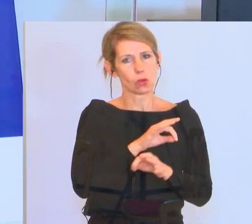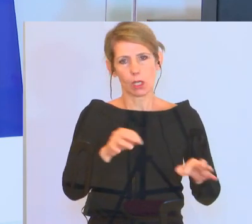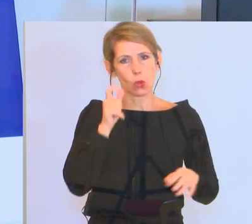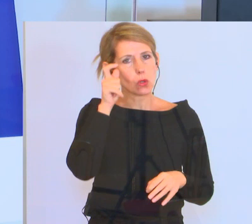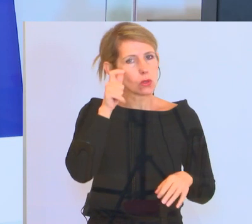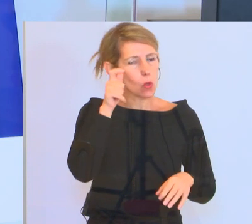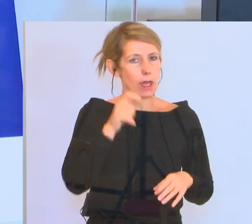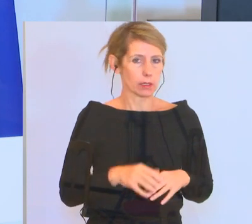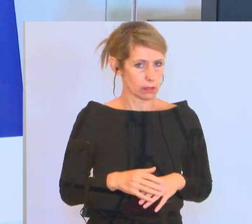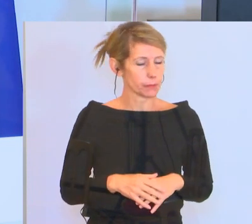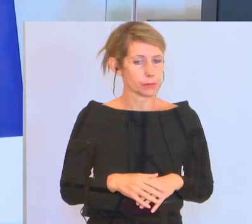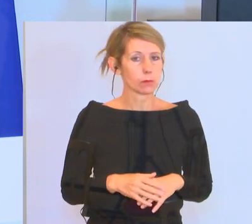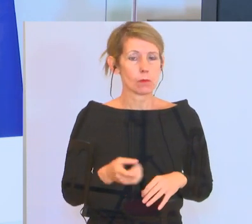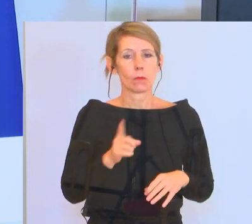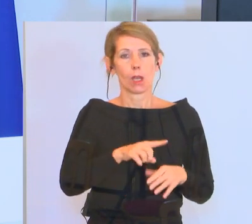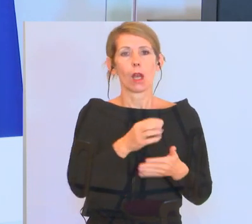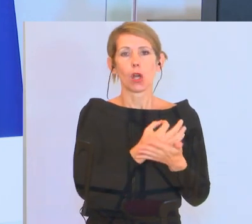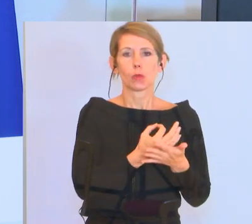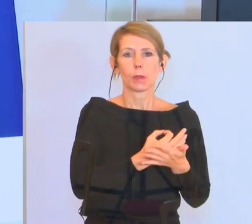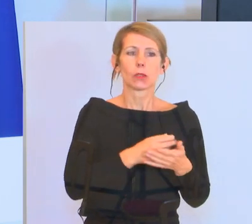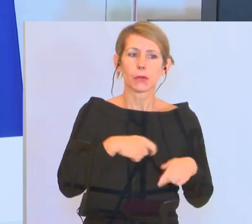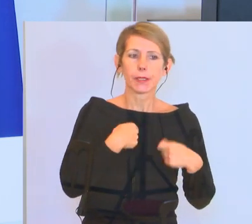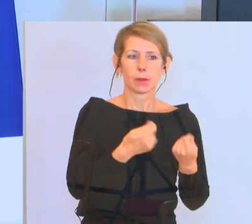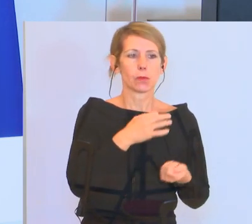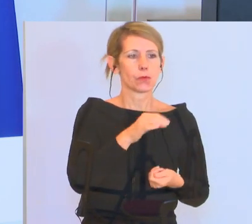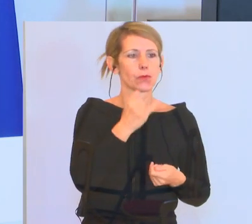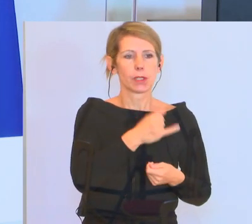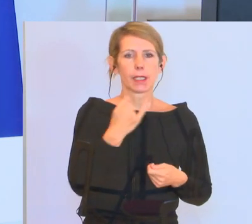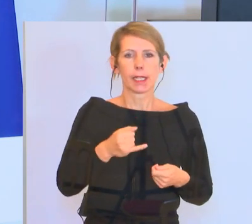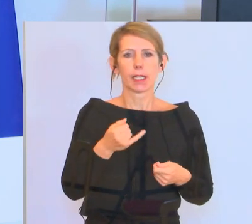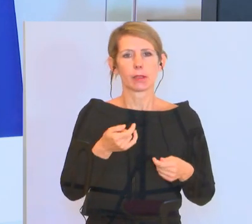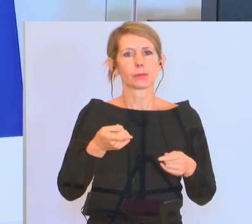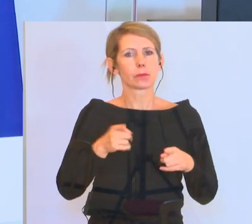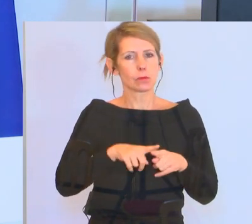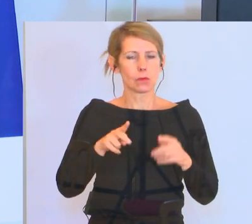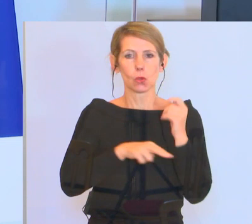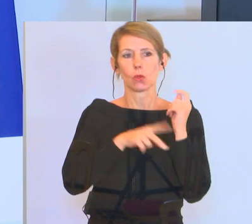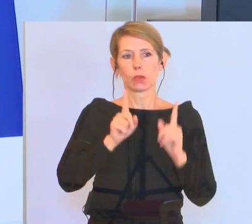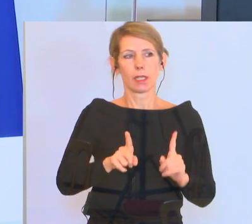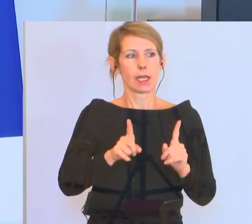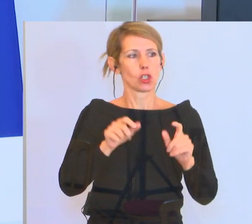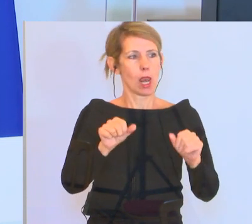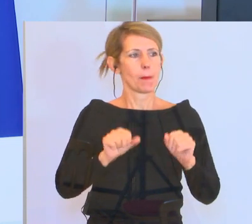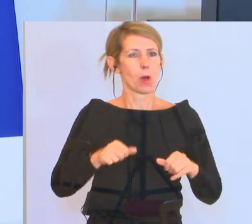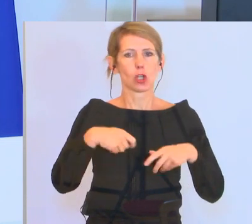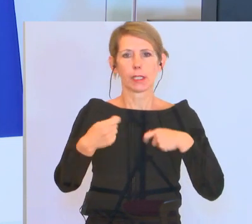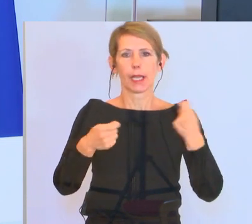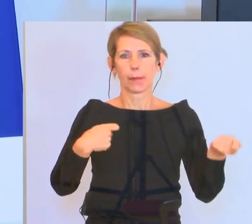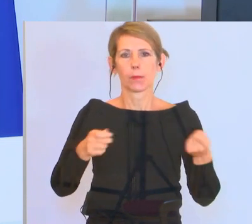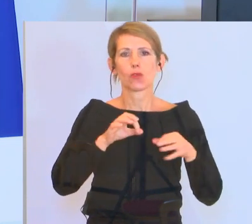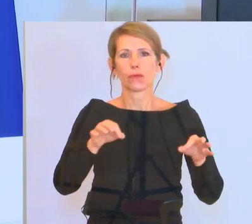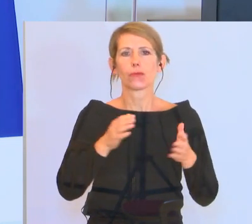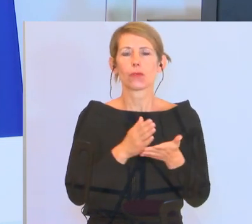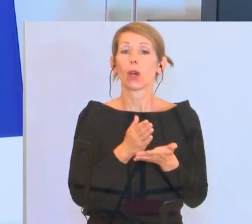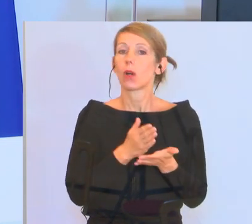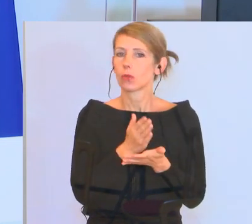es einerseits Ausbildungen gibt, nämlich für jeden, und zugleich aber auch Lehrstellen hier ermöglichen, auch durch